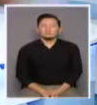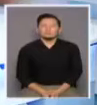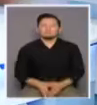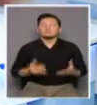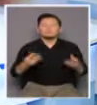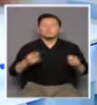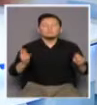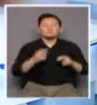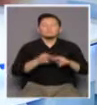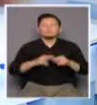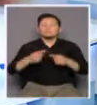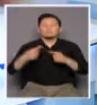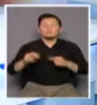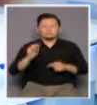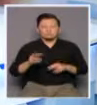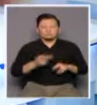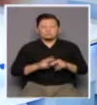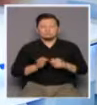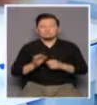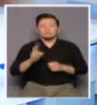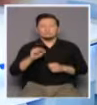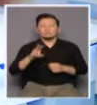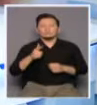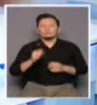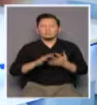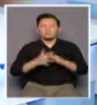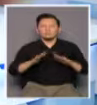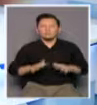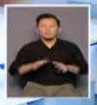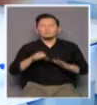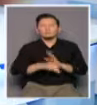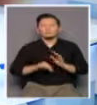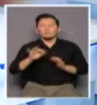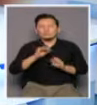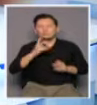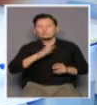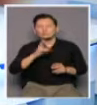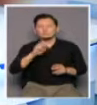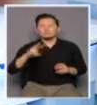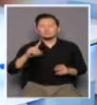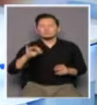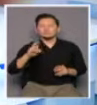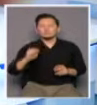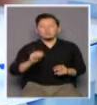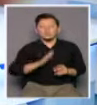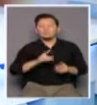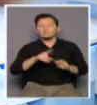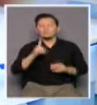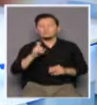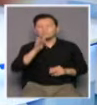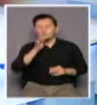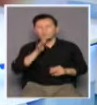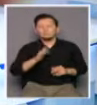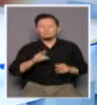Бұл той өзге тойдан өзгерек. Сонау Шалғайдағы Қызылқоға ауданында қос ғасырды көзбен көрген Балзиба Сәкәрияқызы 100 жасқа